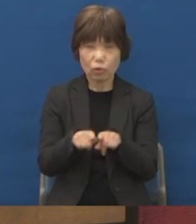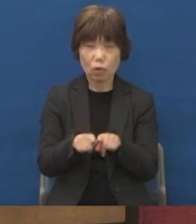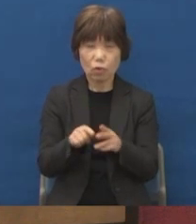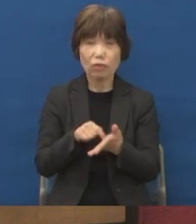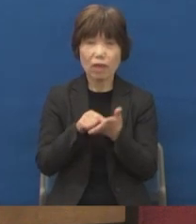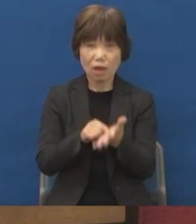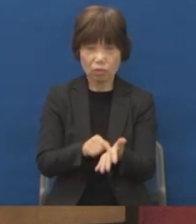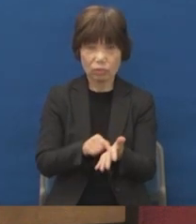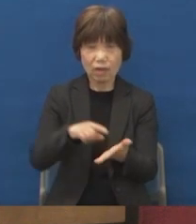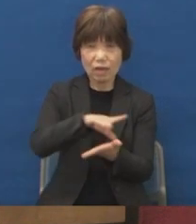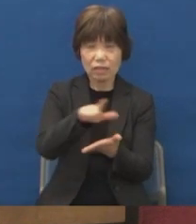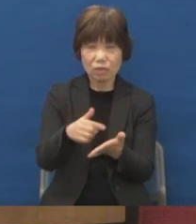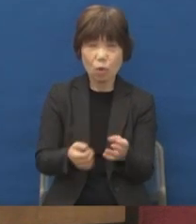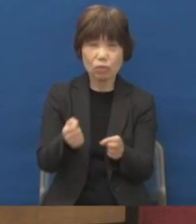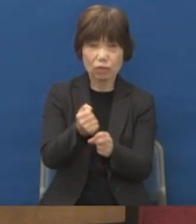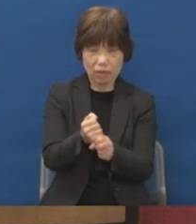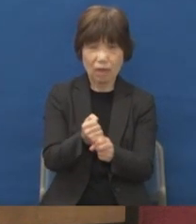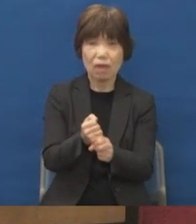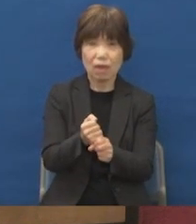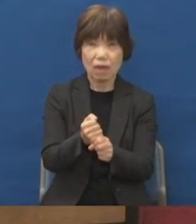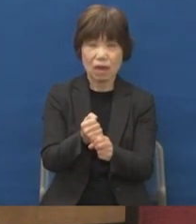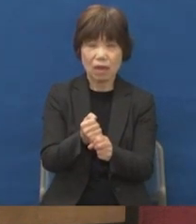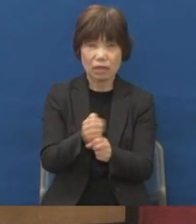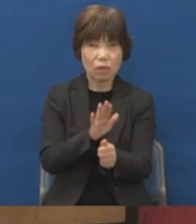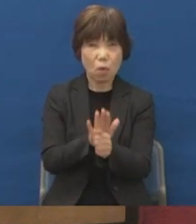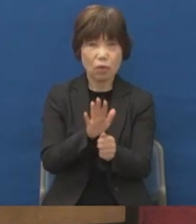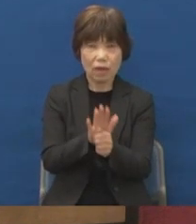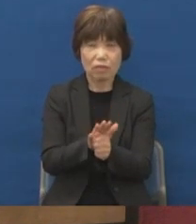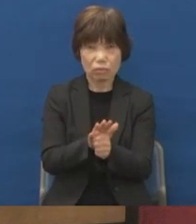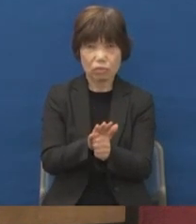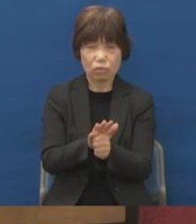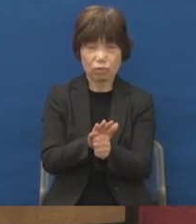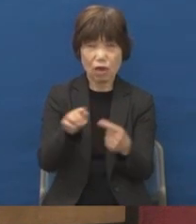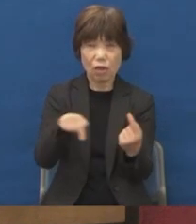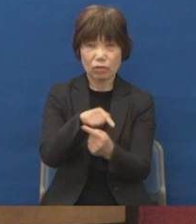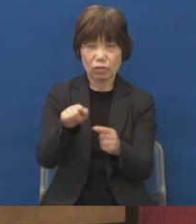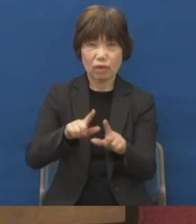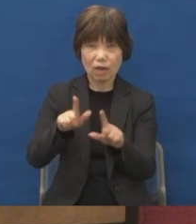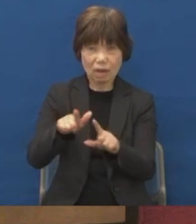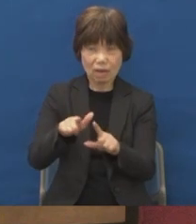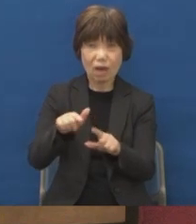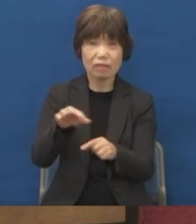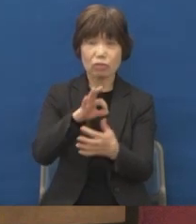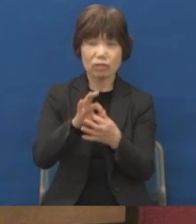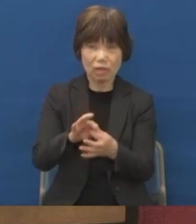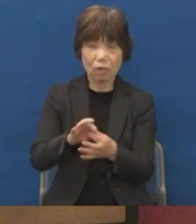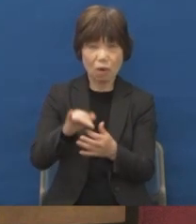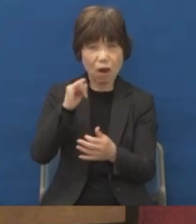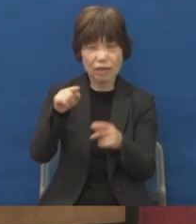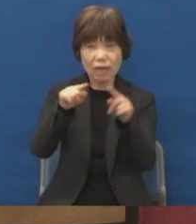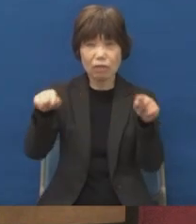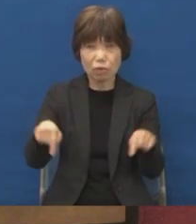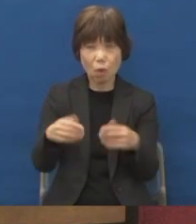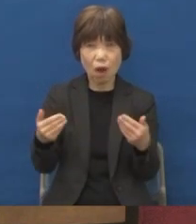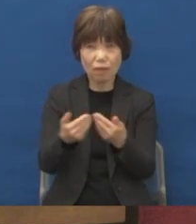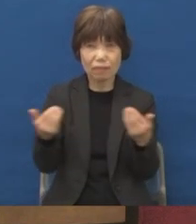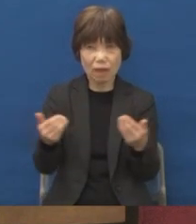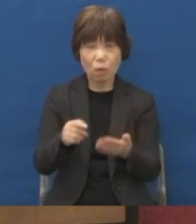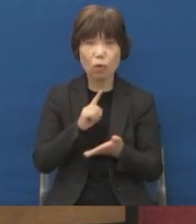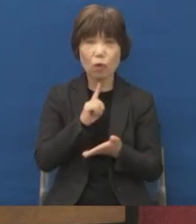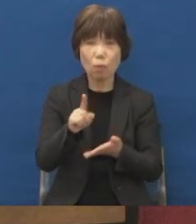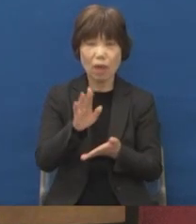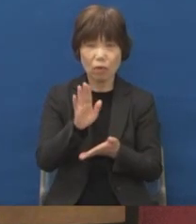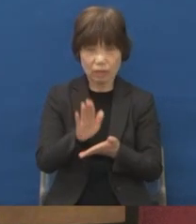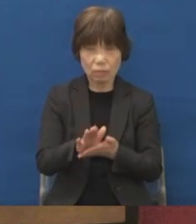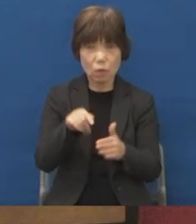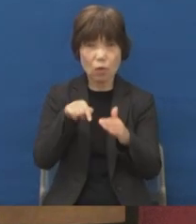に貢献するサーキュラーエコノミーの一層の推進を求める意見書案に反対を表明しておりますので、その理由